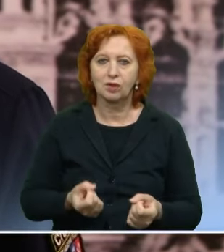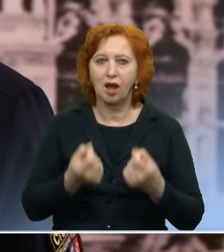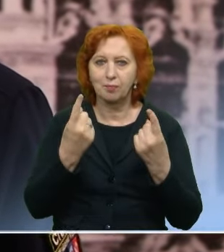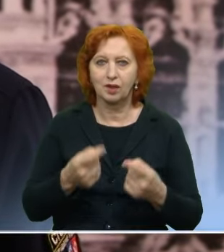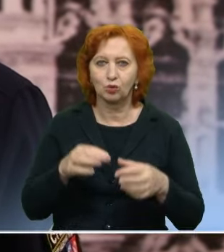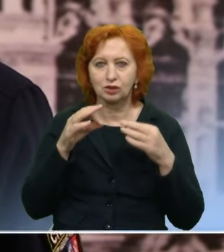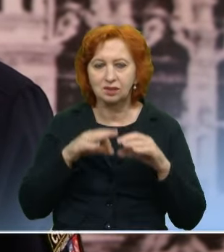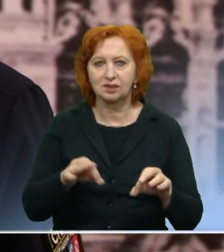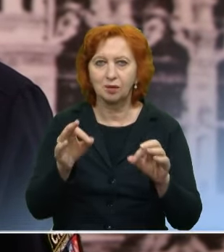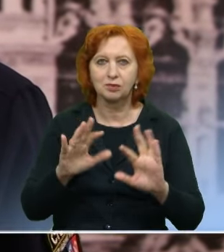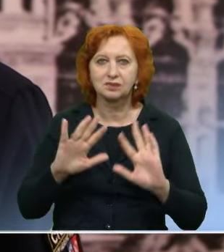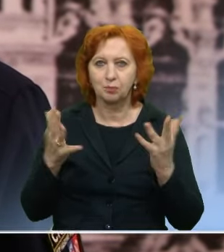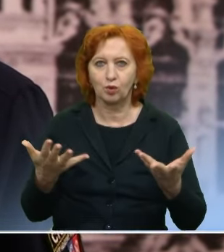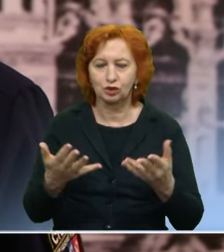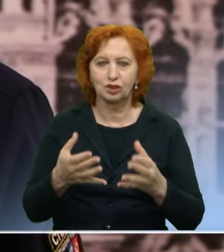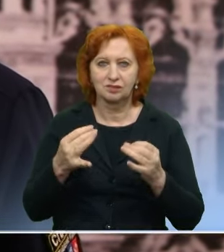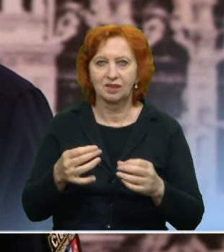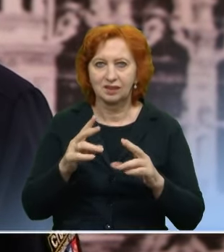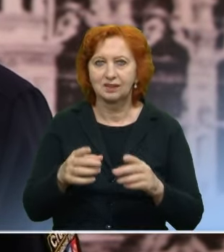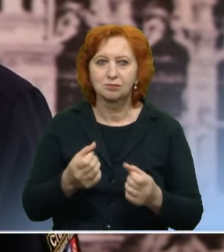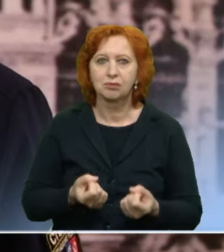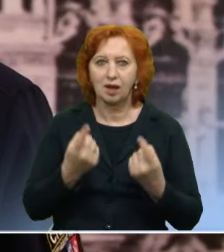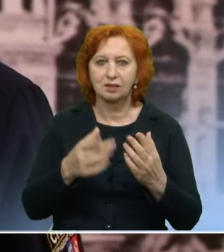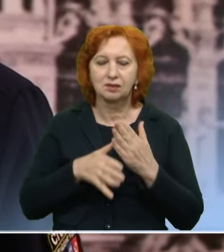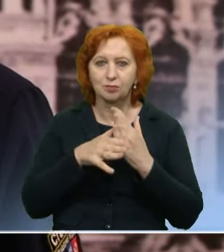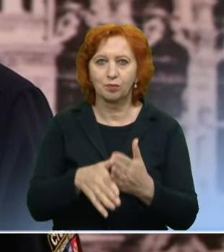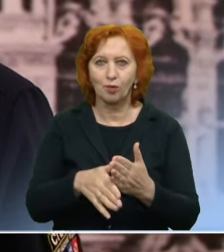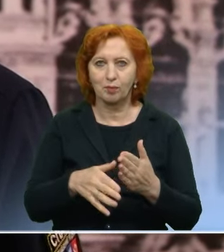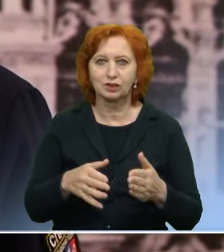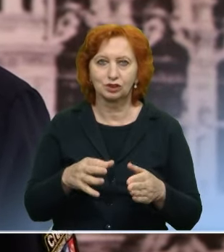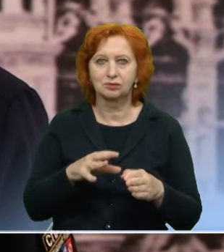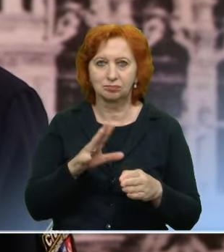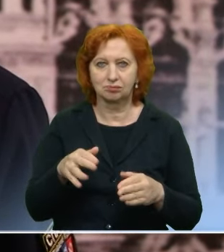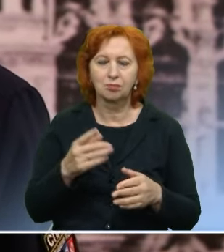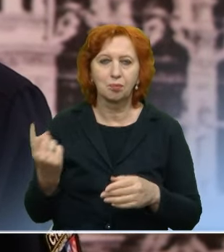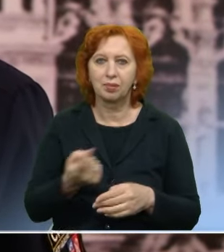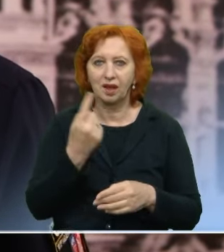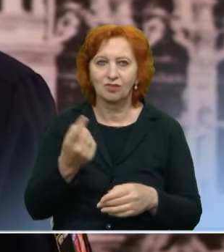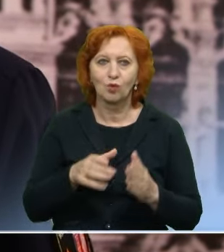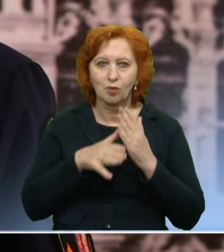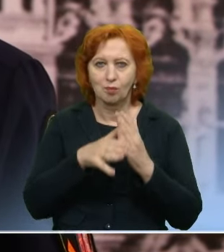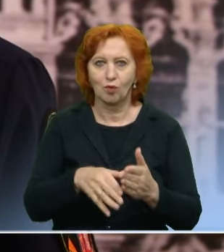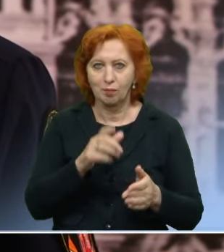дорожно-транспортные происшествия, где нужно оказывать помощь. Помощь людям,